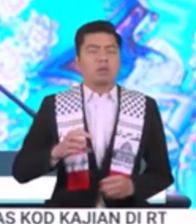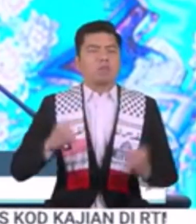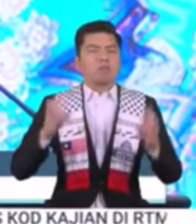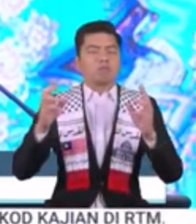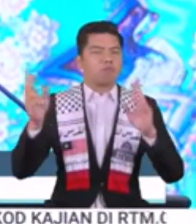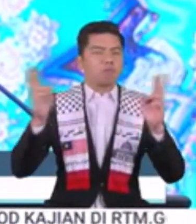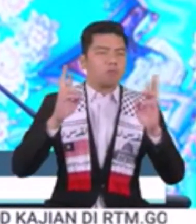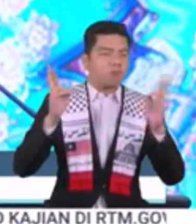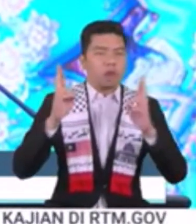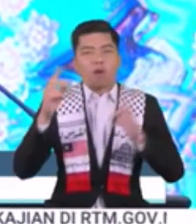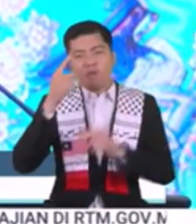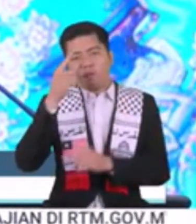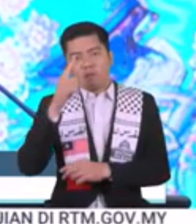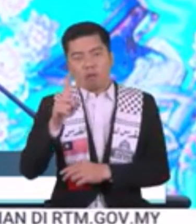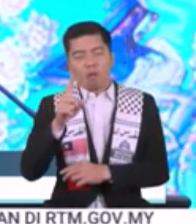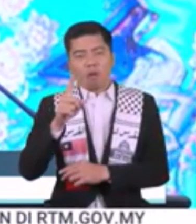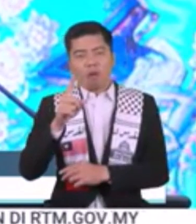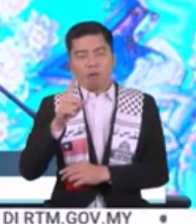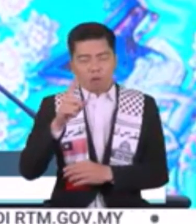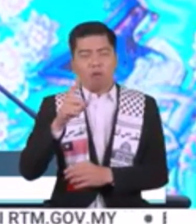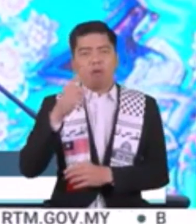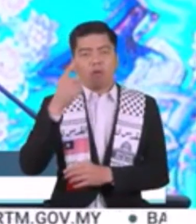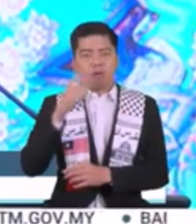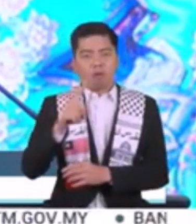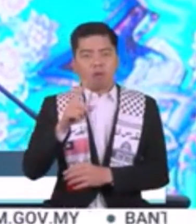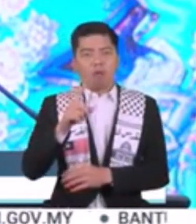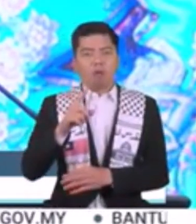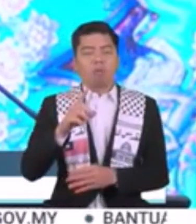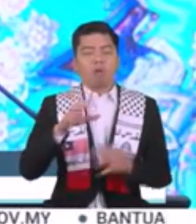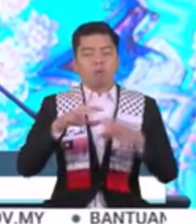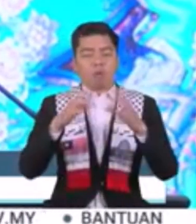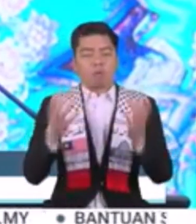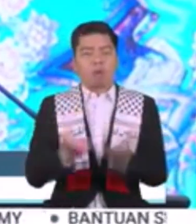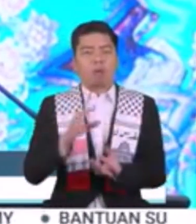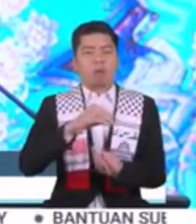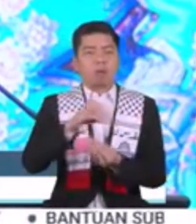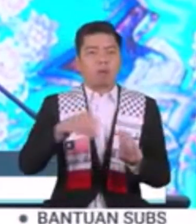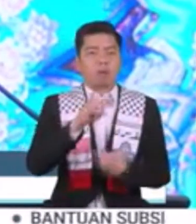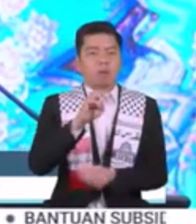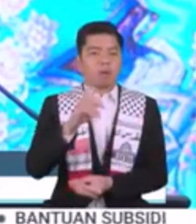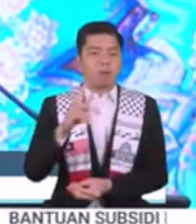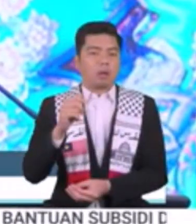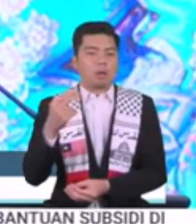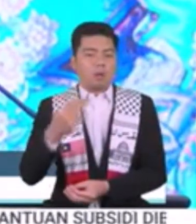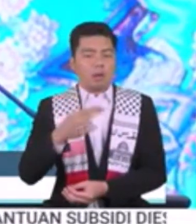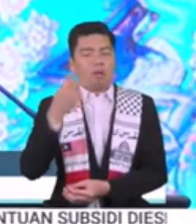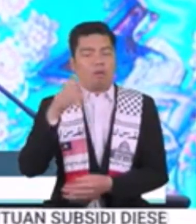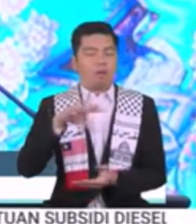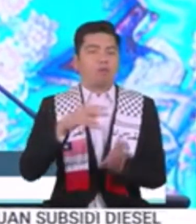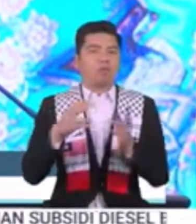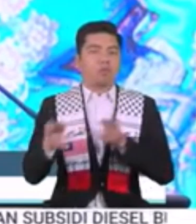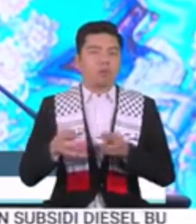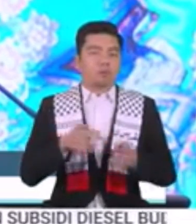terus mengisytiharkan bumi Mekah ditadbir urus berpaksikan Islam.